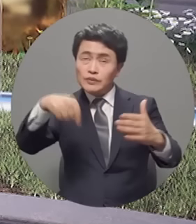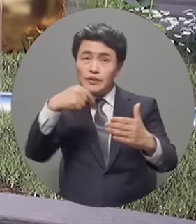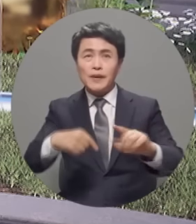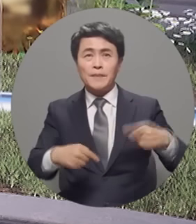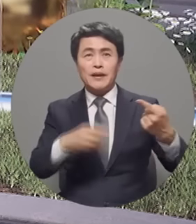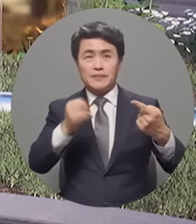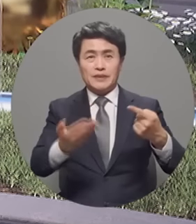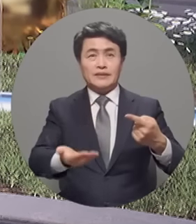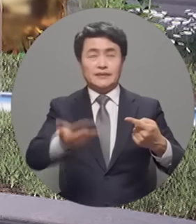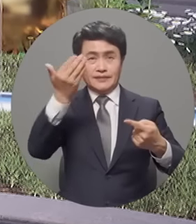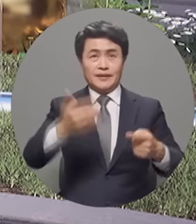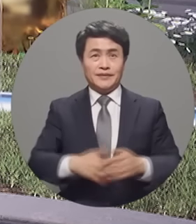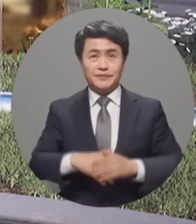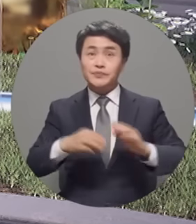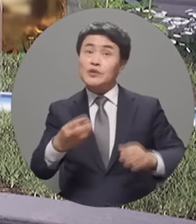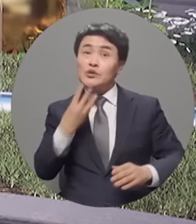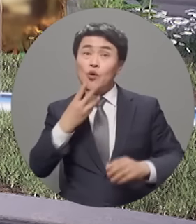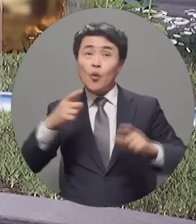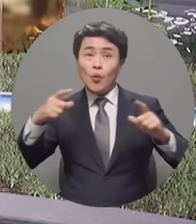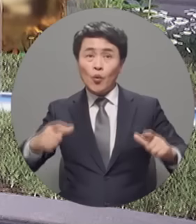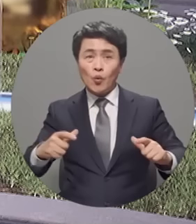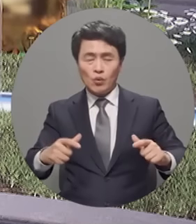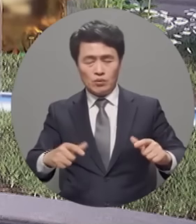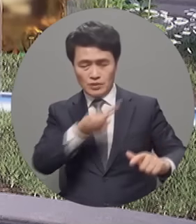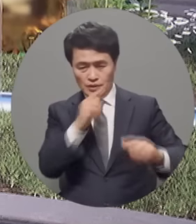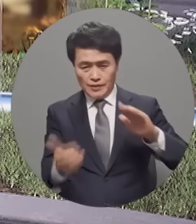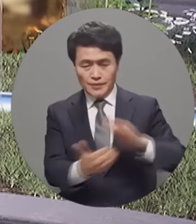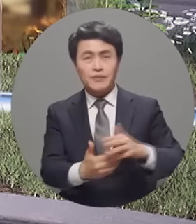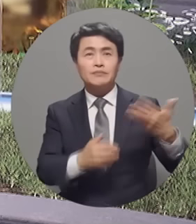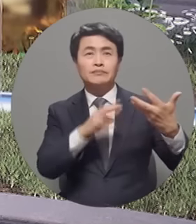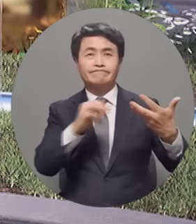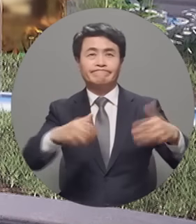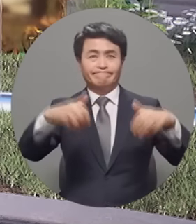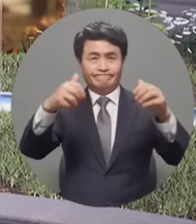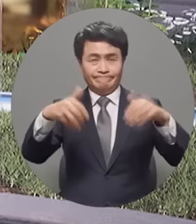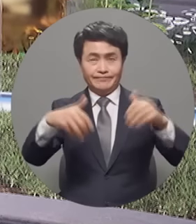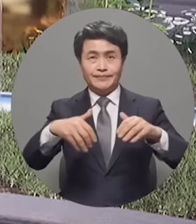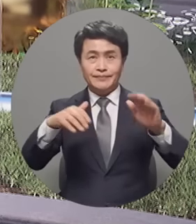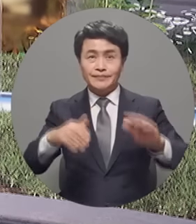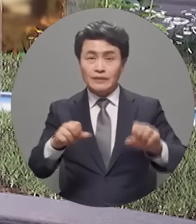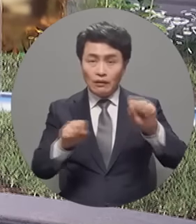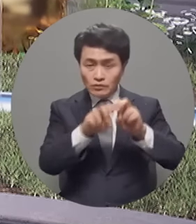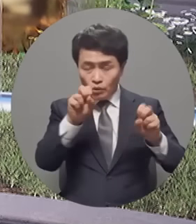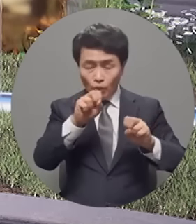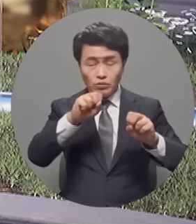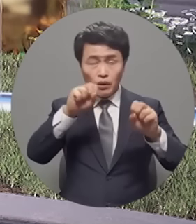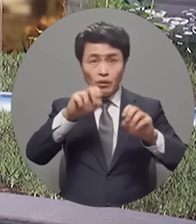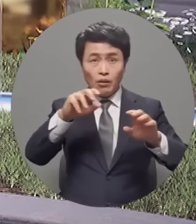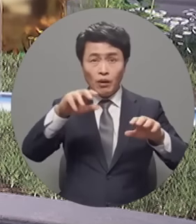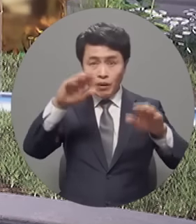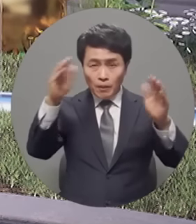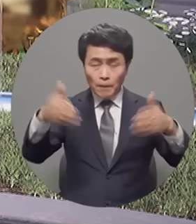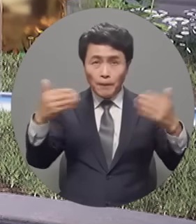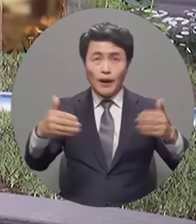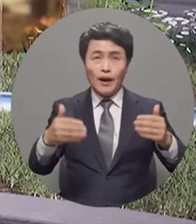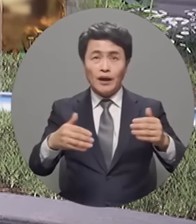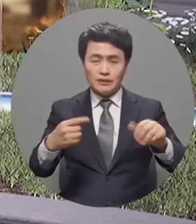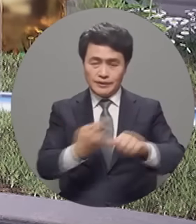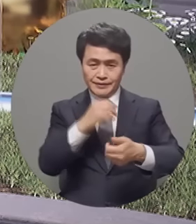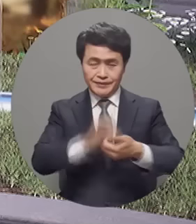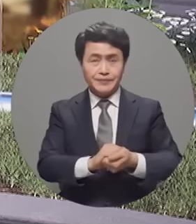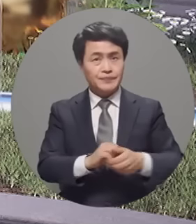100mm 이상입니다. 서울에도 최고 80mm의 많은 비가 오겠습니다. 천둥과 번개 또 강풍을 동반한 시간당